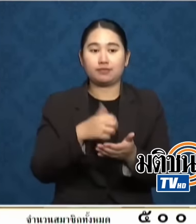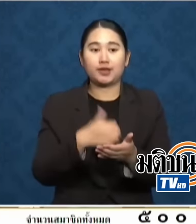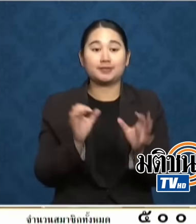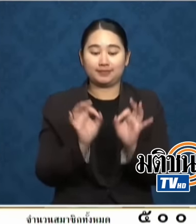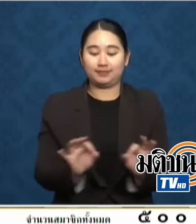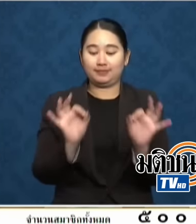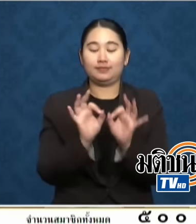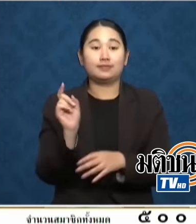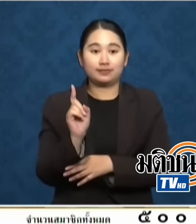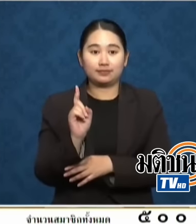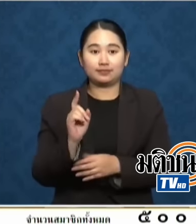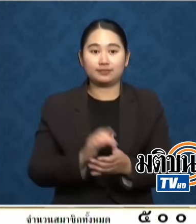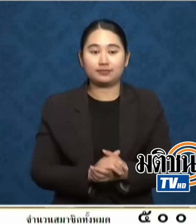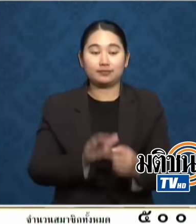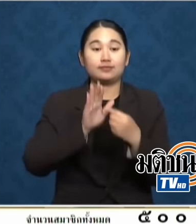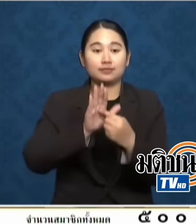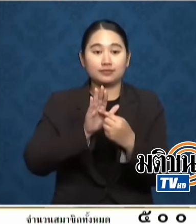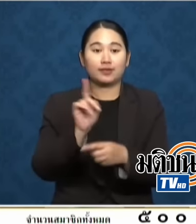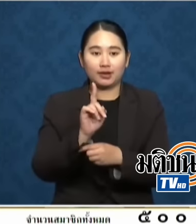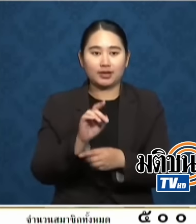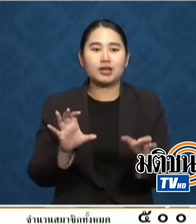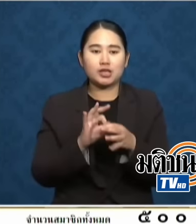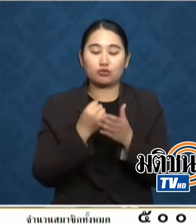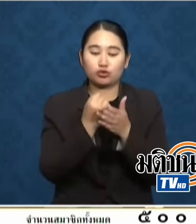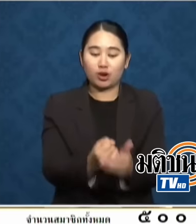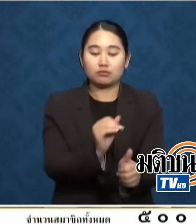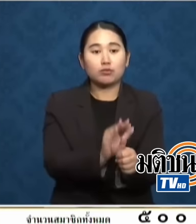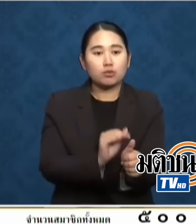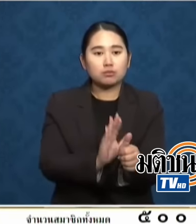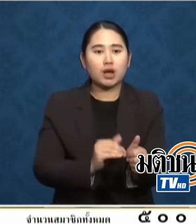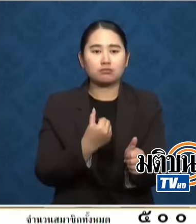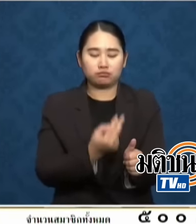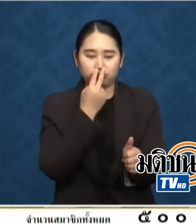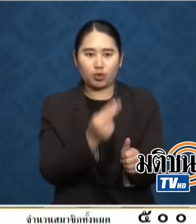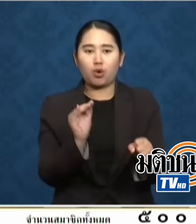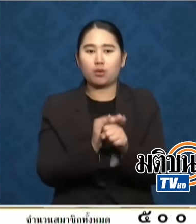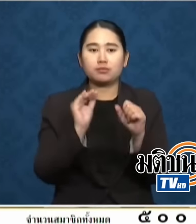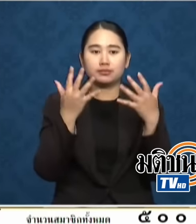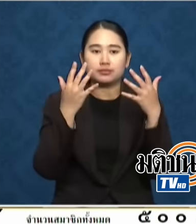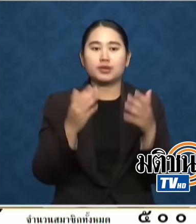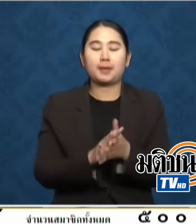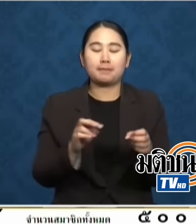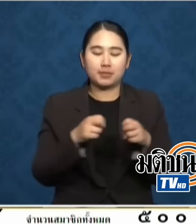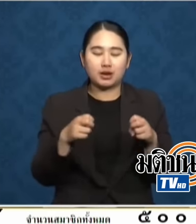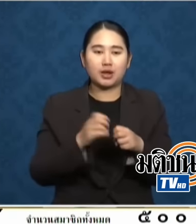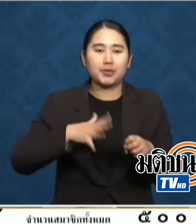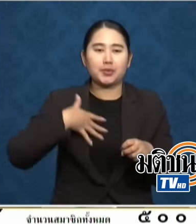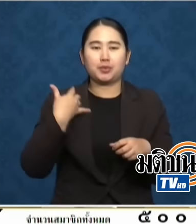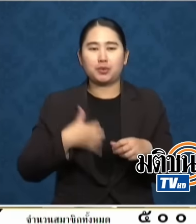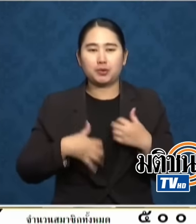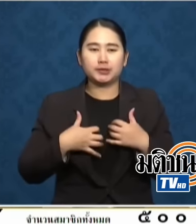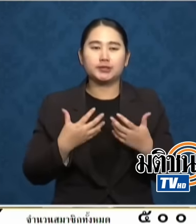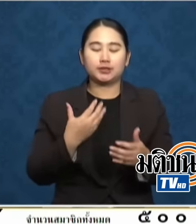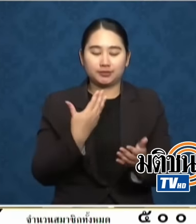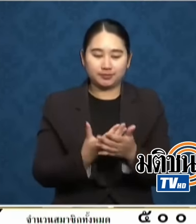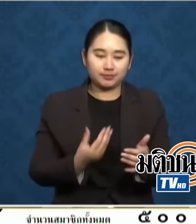ำคัญเช่นเรื่องการเยียวยาเยียวยาไม่ครบคนเดือดร้อนผู้ได้รับผลกระทบได้รับการเยียว